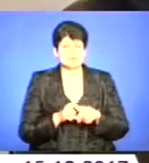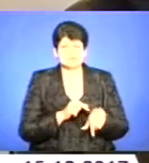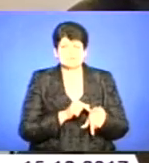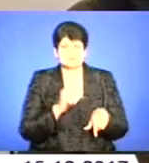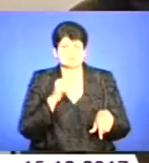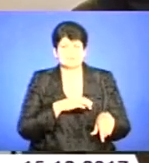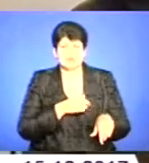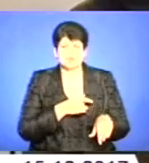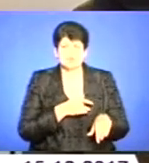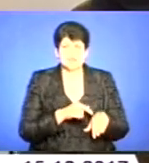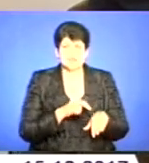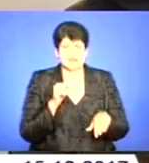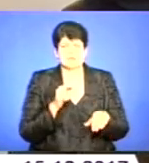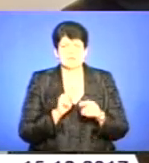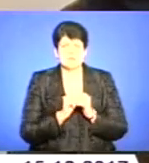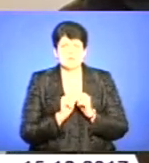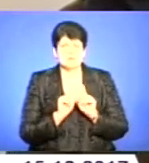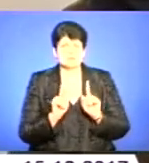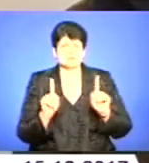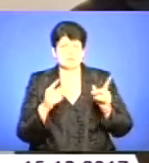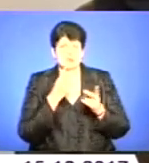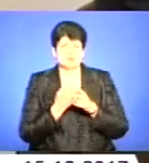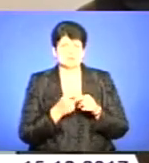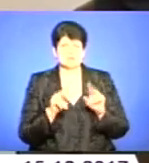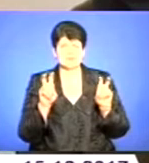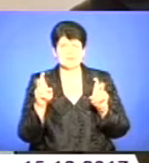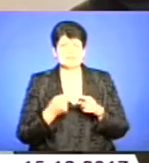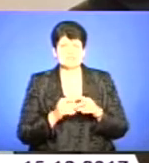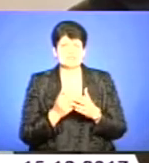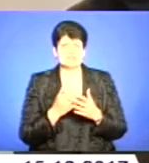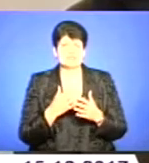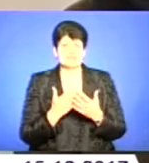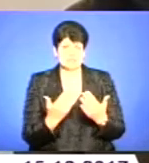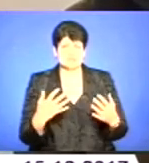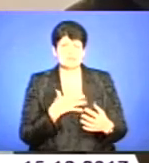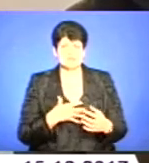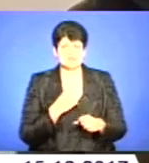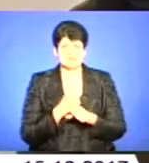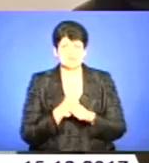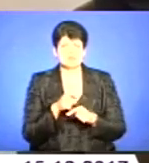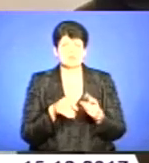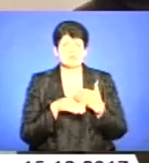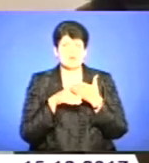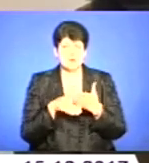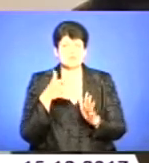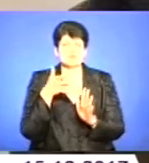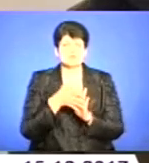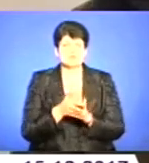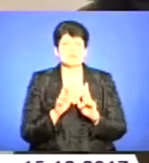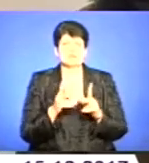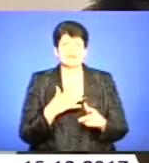кожна по-особливому розкриває якусь цю тему. Я думаю, що такі виставки дуже важливо робити, оскільки вони допомагають нам зрозуміти, як